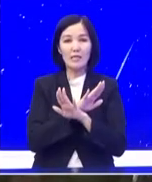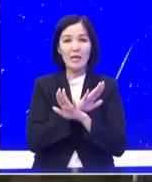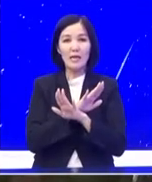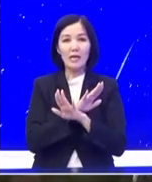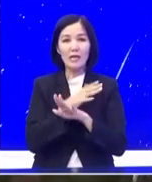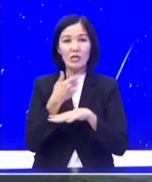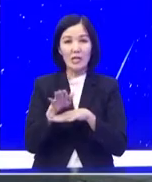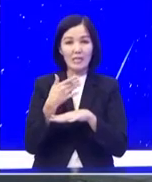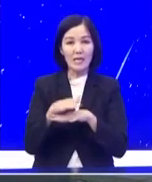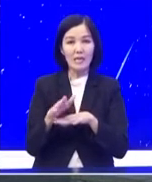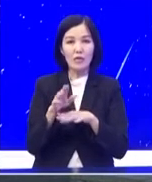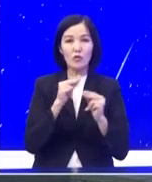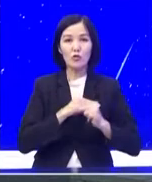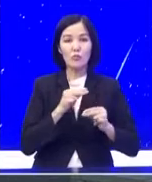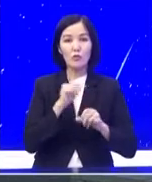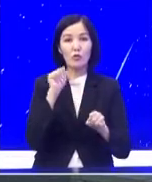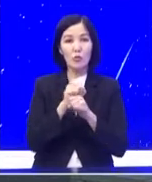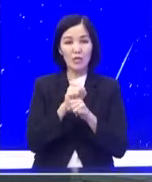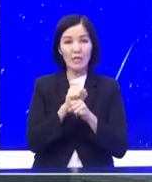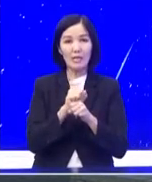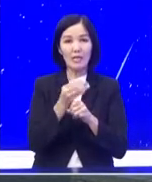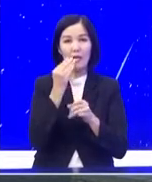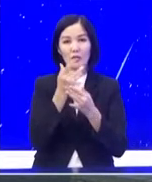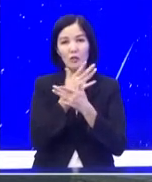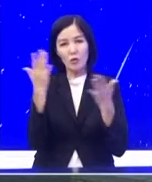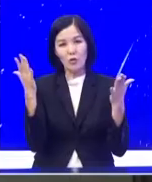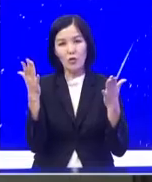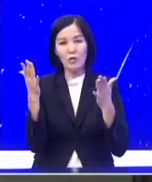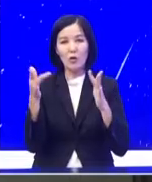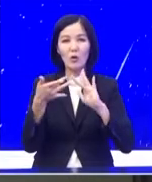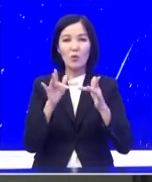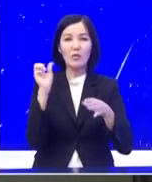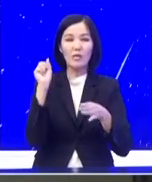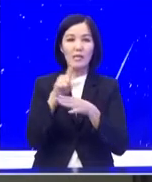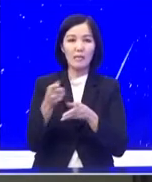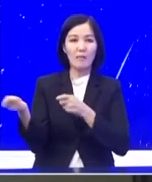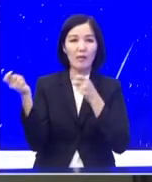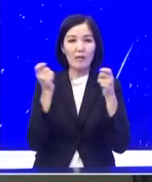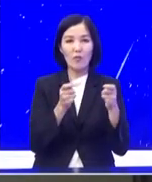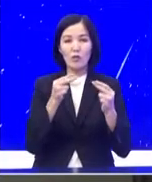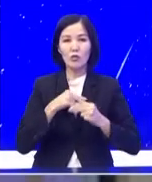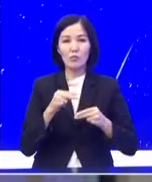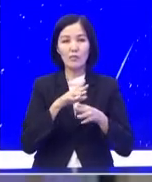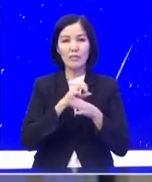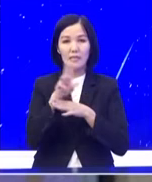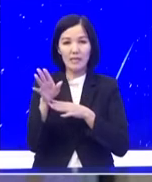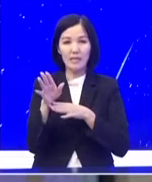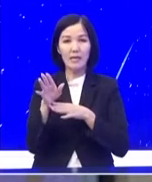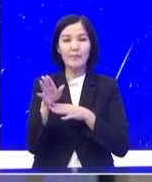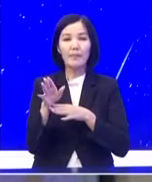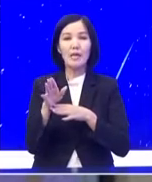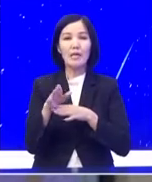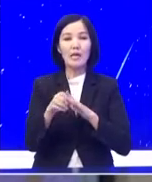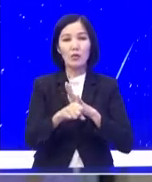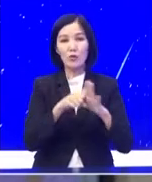жазғы алаңқайлар жұмысын тоқтатады. Тек азық-түлік дүкендері мен онлайн тасымалдау қызметі ғана жұмыс істейді. Сонымен қатар құрбандық